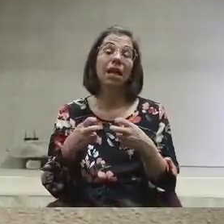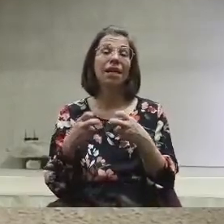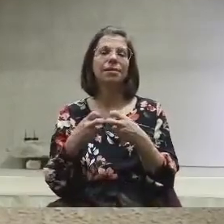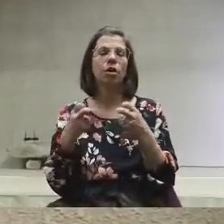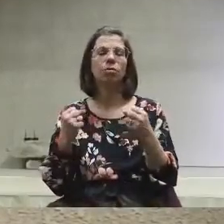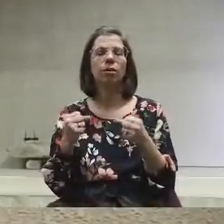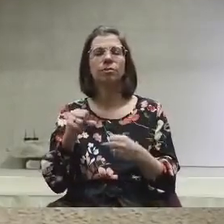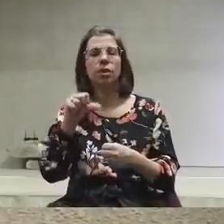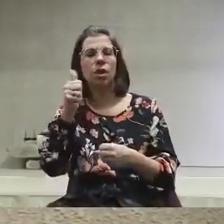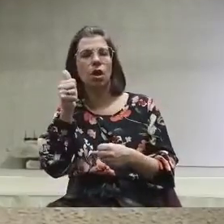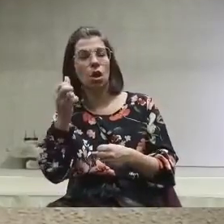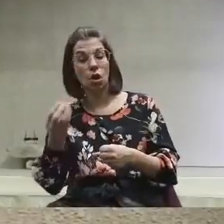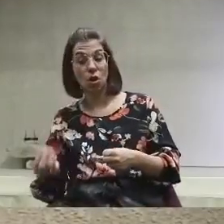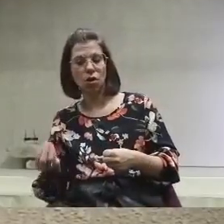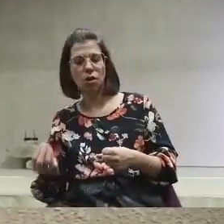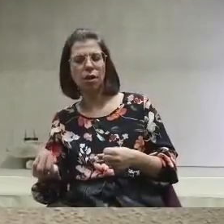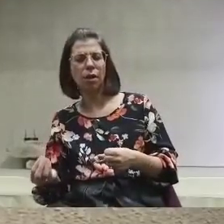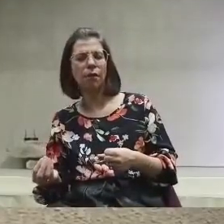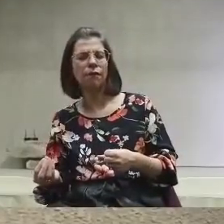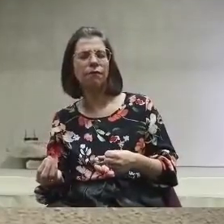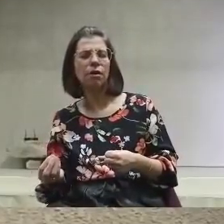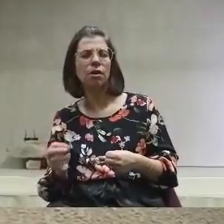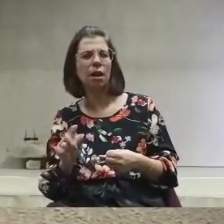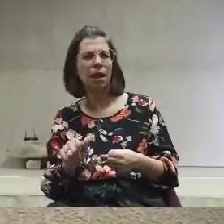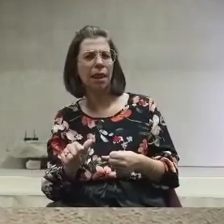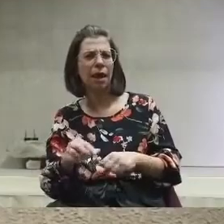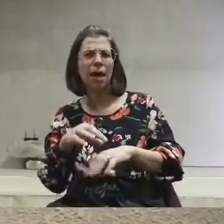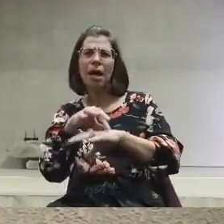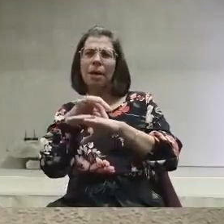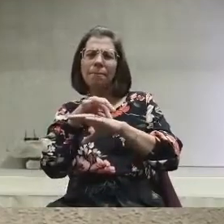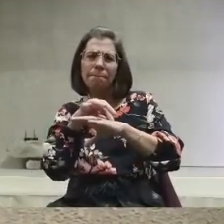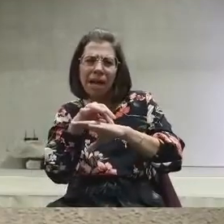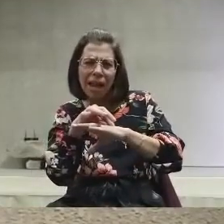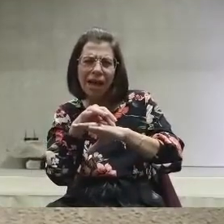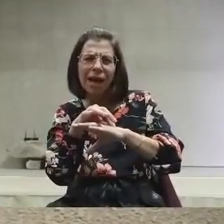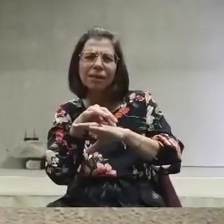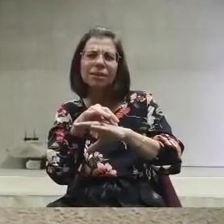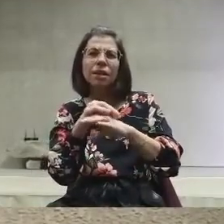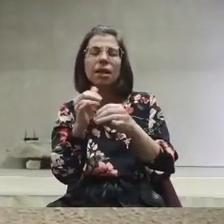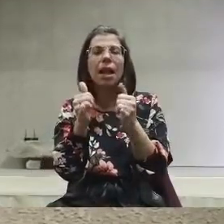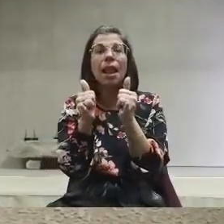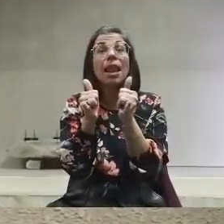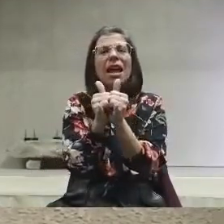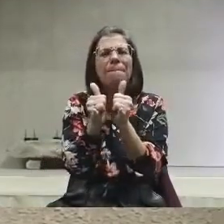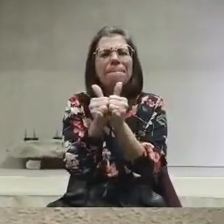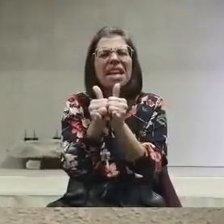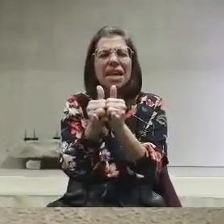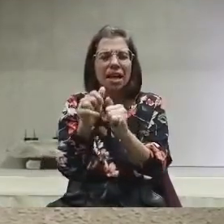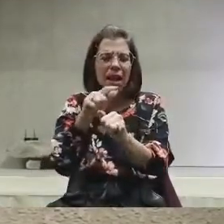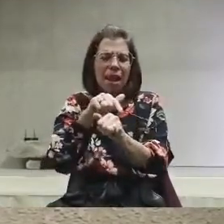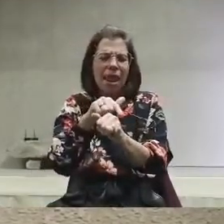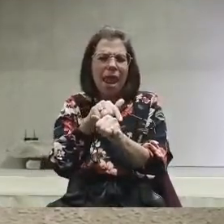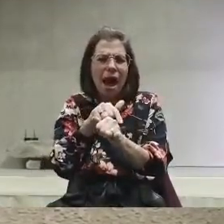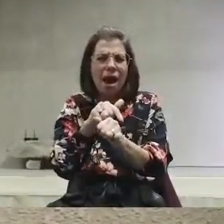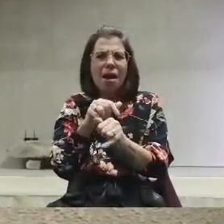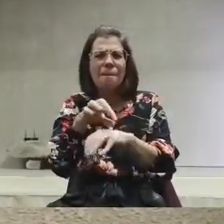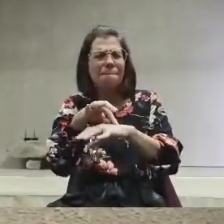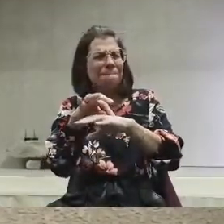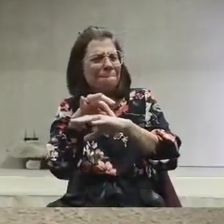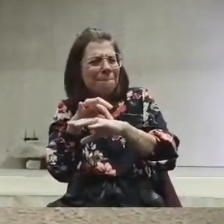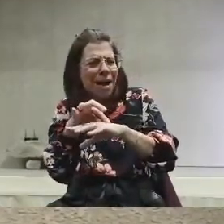fois opérer pour le remettre de droit. Sur un enfant, vous voyez que ce n'est pas réjouissant. Qu'est-ce qu'on fait?